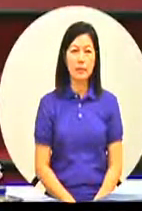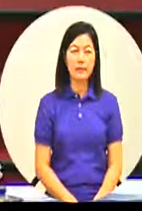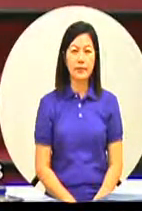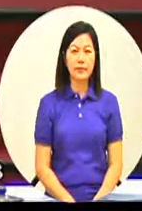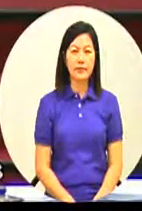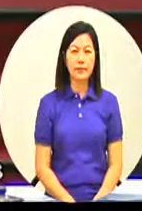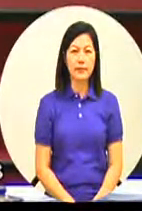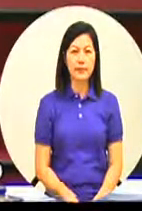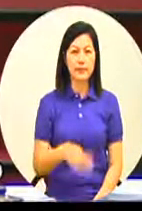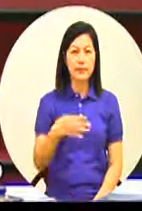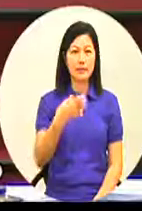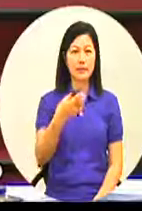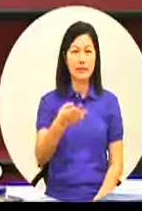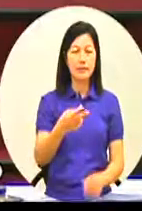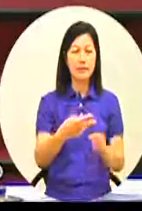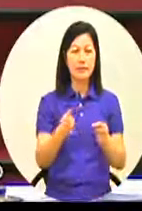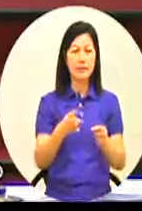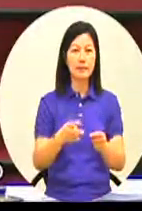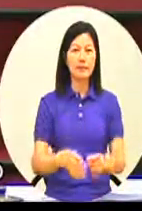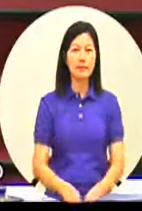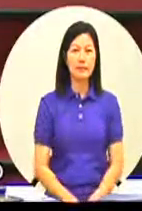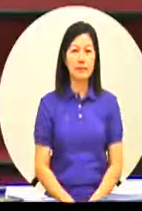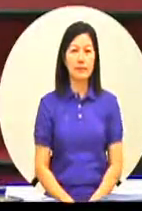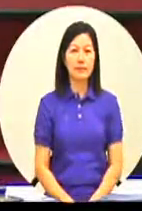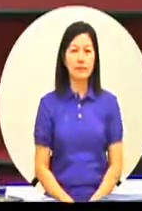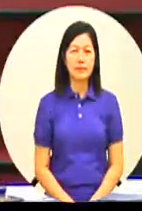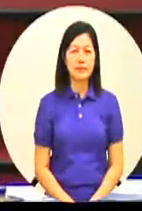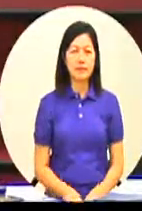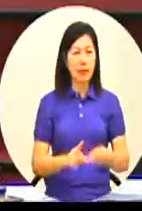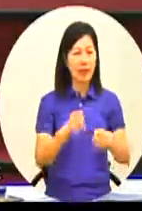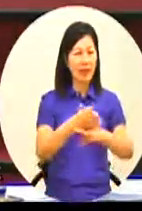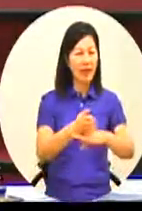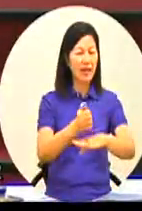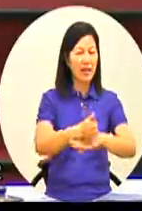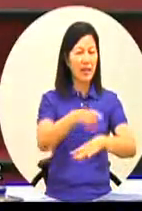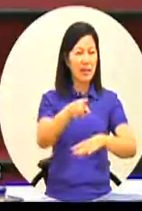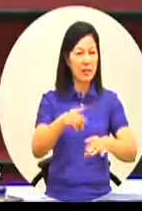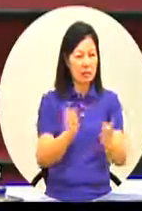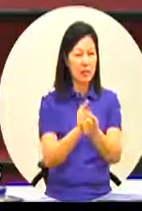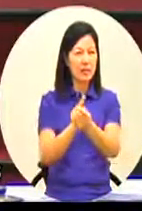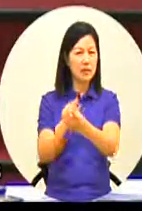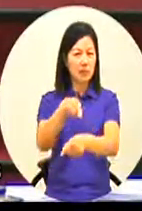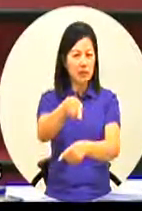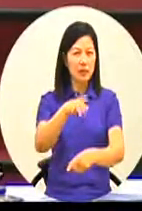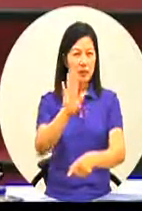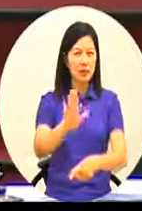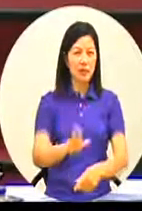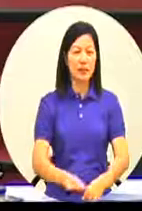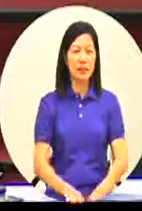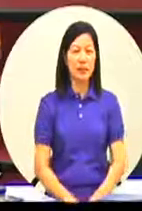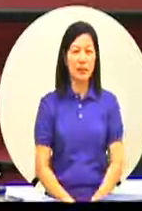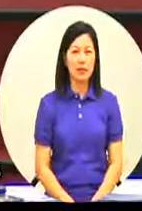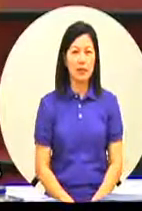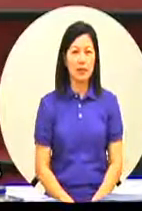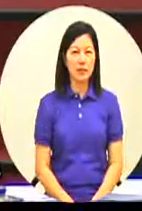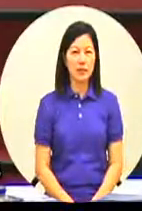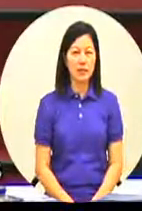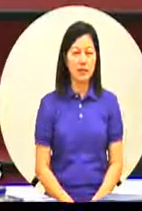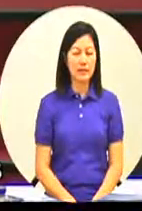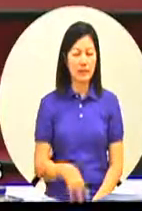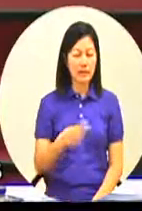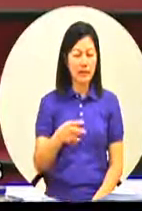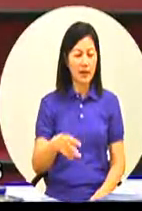时间在两分钟，谢谢。哦， 主席，你有哪捌拄着这啦？他会讲无拄着咧？是不是你嘛拄着这